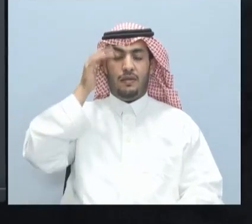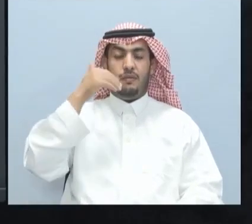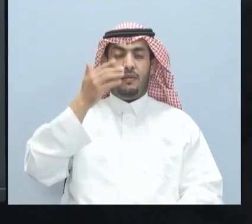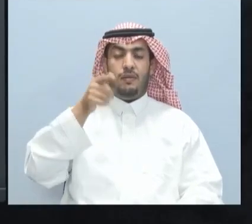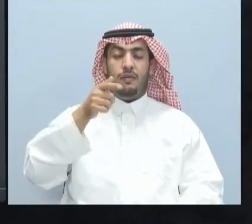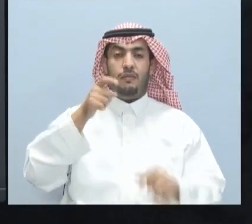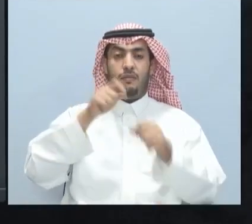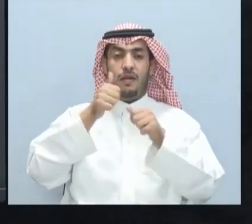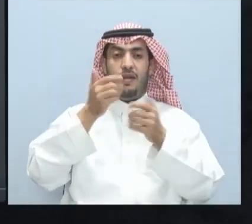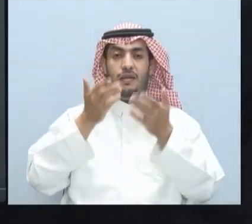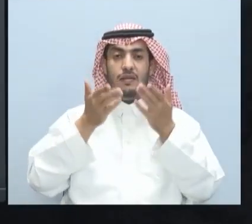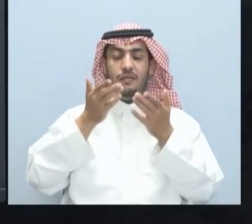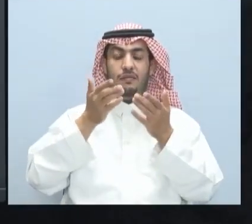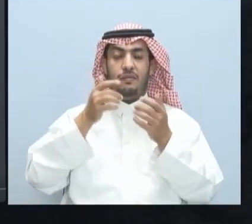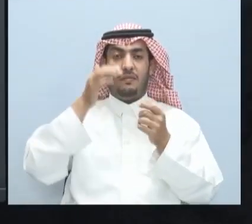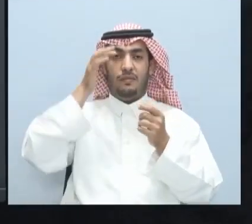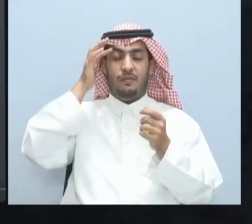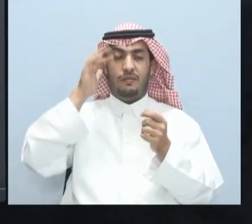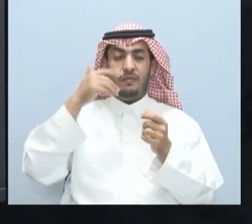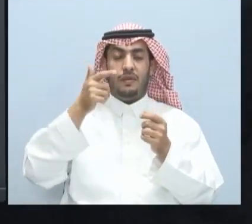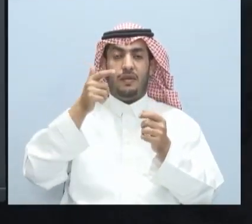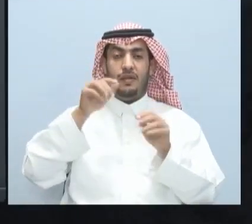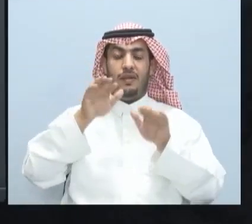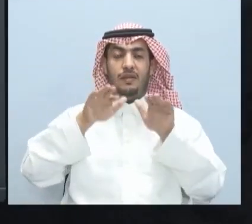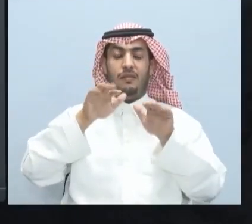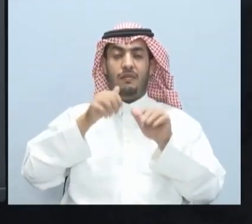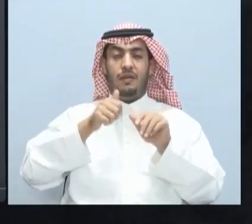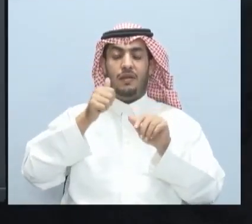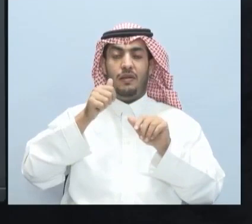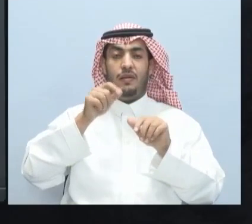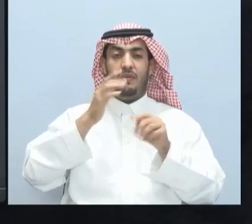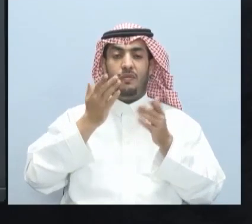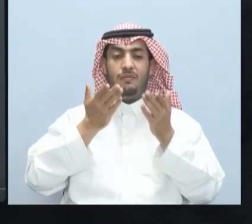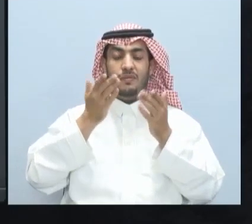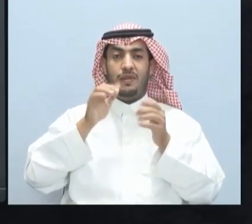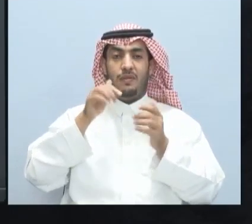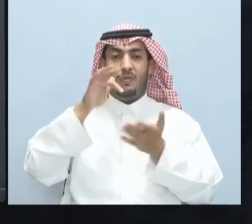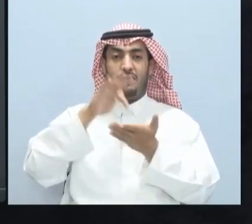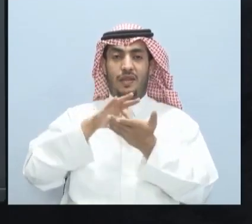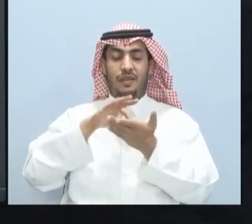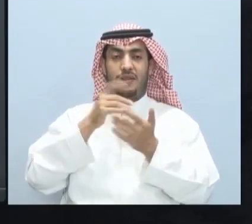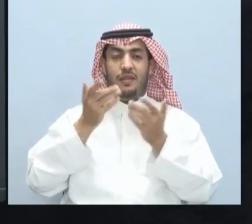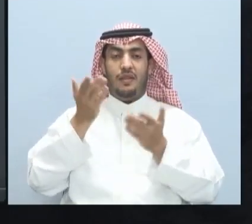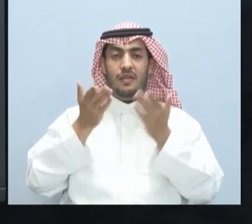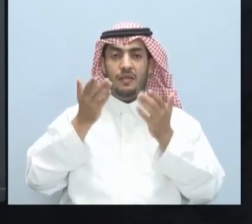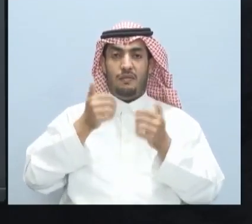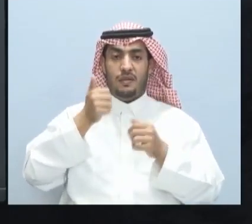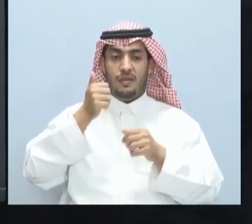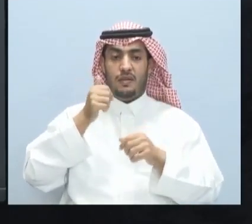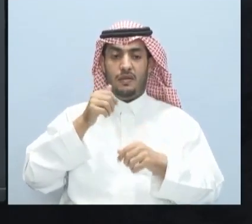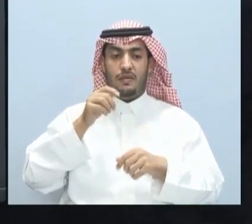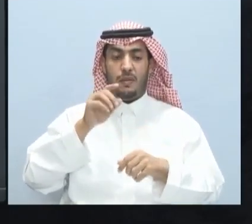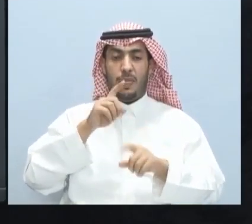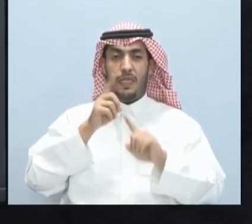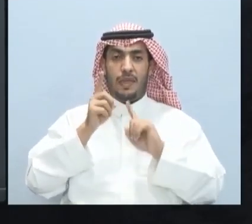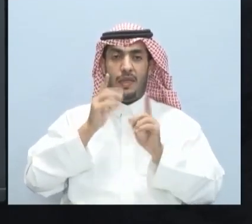تكون قد وصلت لمرحله الزان عندها قس ماذا البعد من نقطه ارتكاز الى الثقل الاول والبعد نقطه